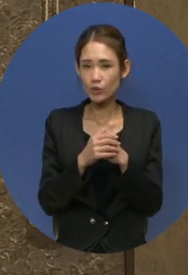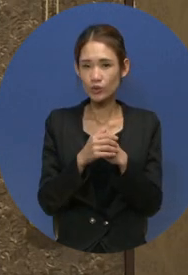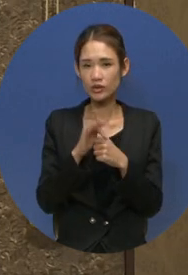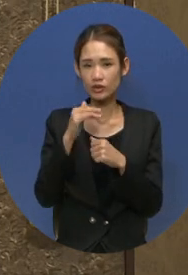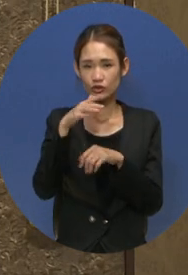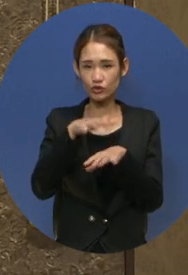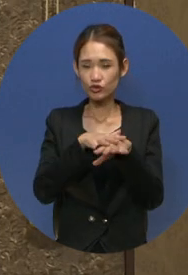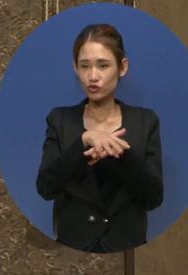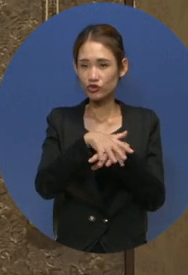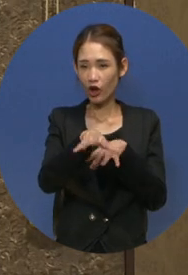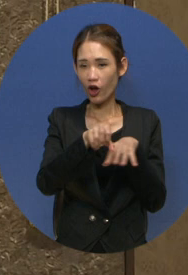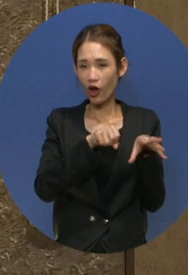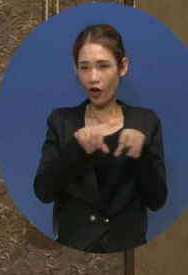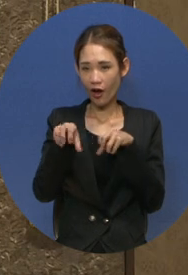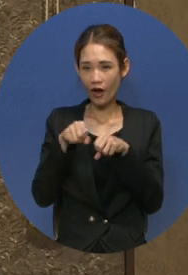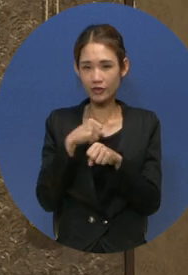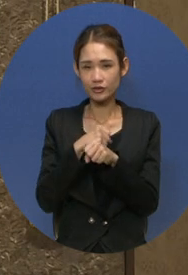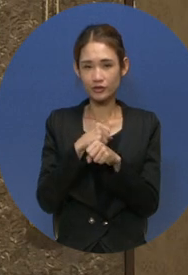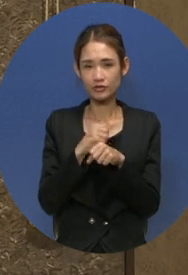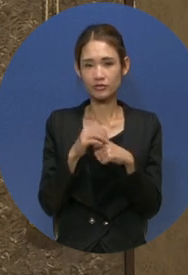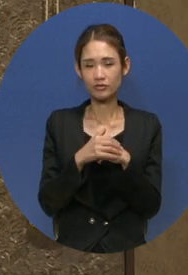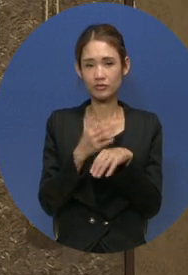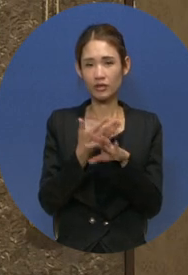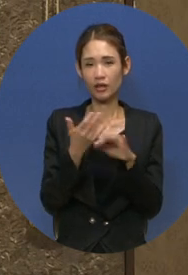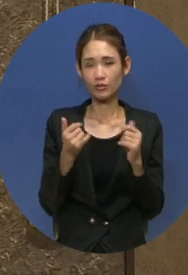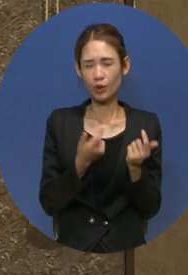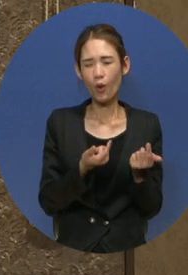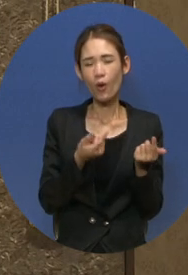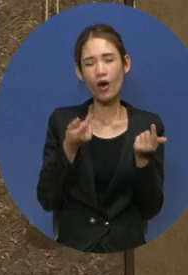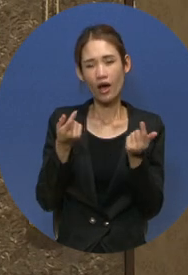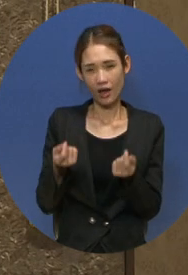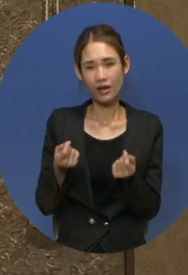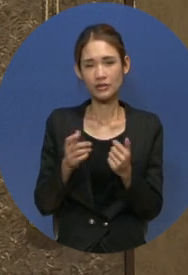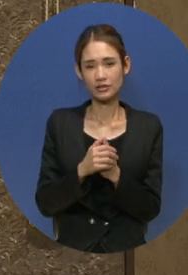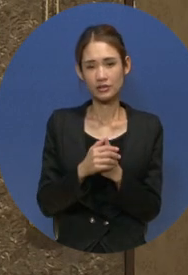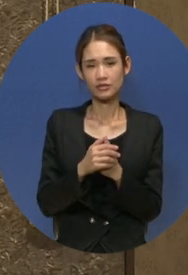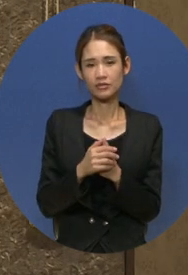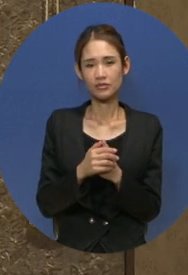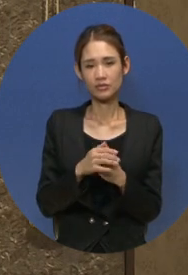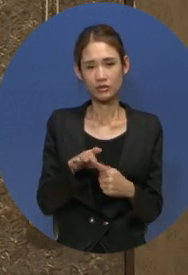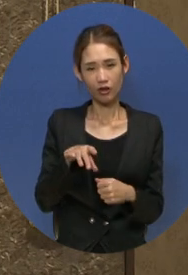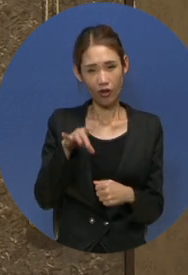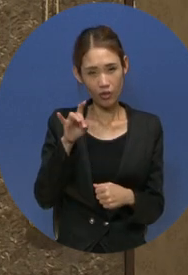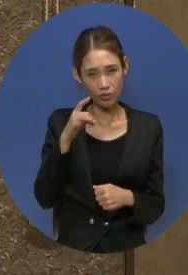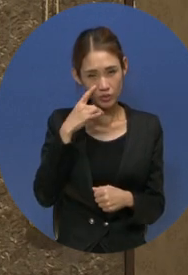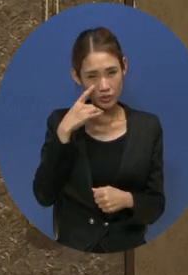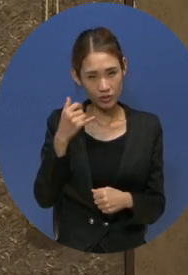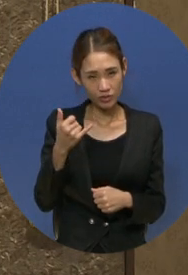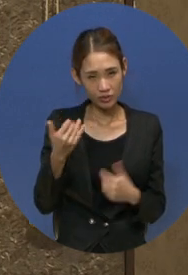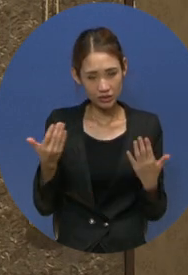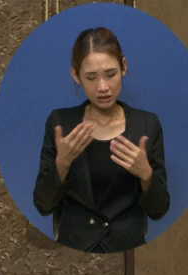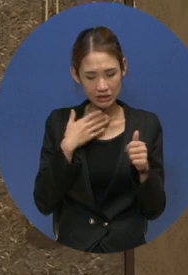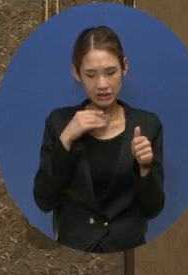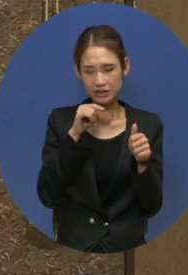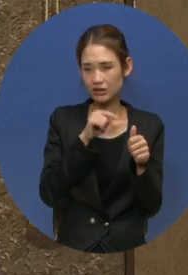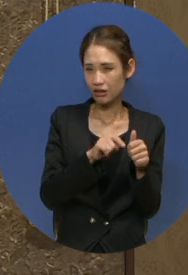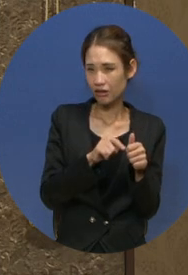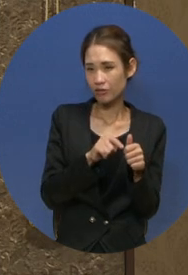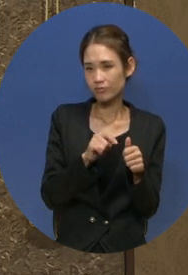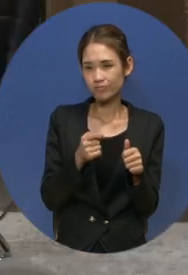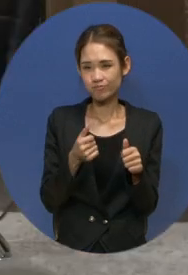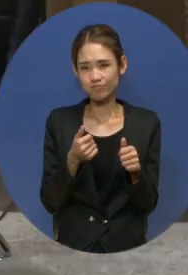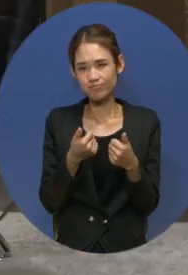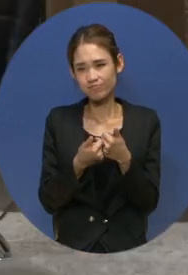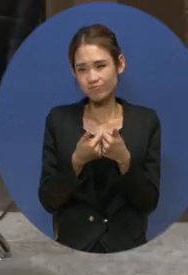이제 수거한다든가 네. 예, 다른 사람하고 똑같이 예, 처음에는 부모님들이 그런 일 시키는 걸 별로 안